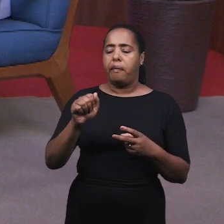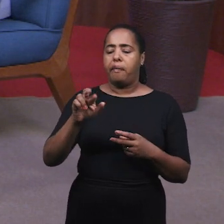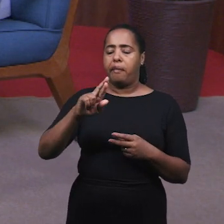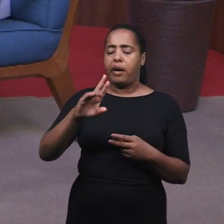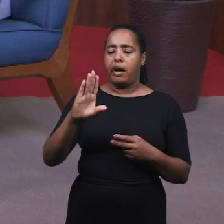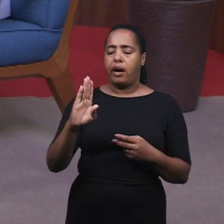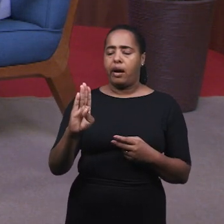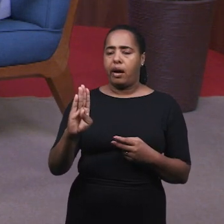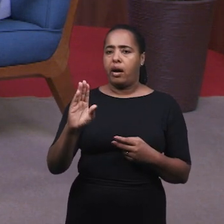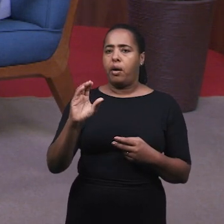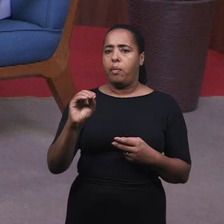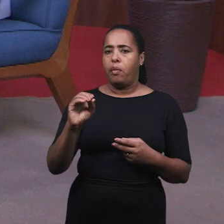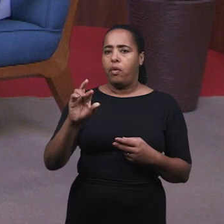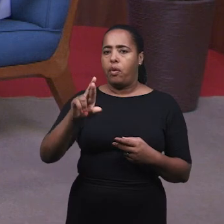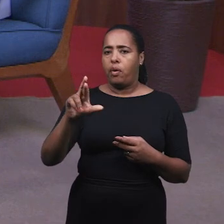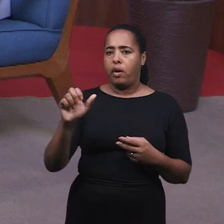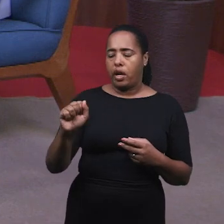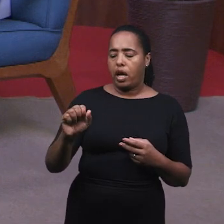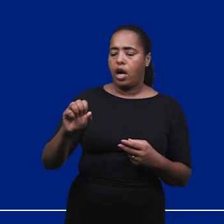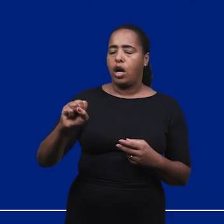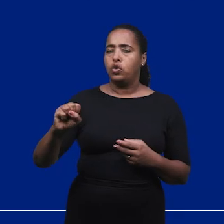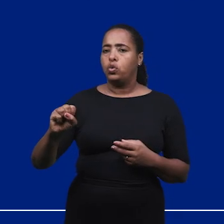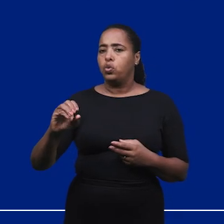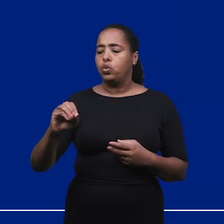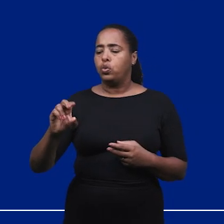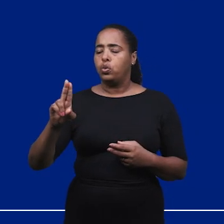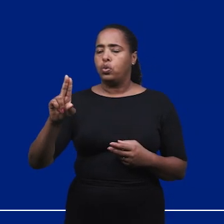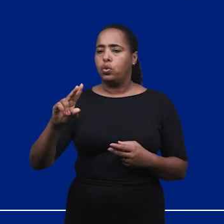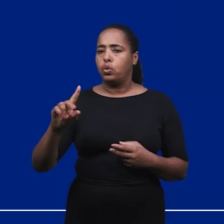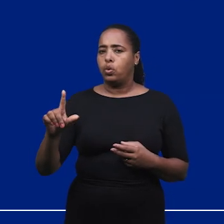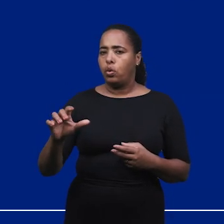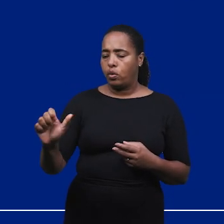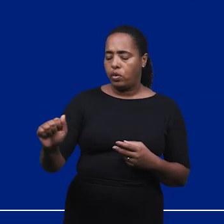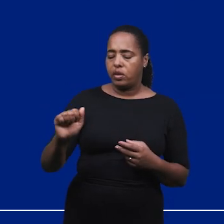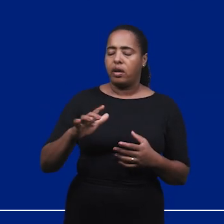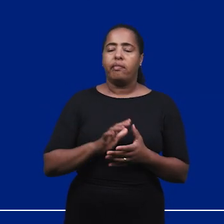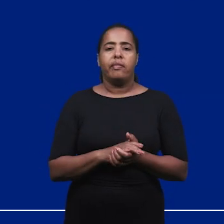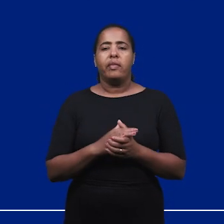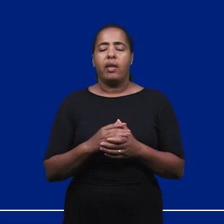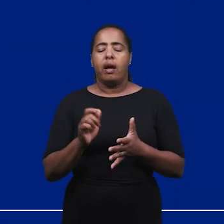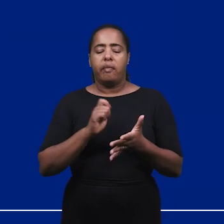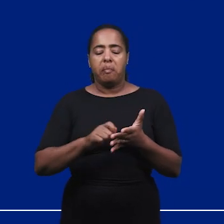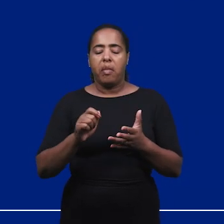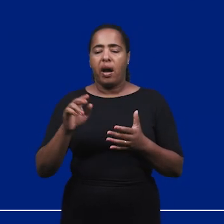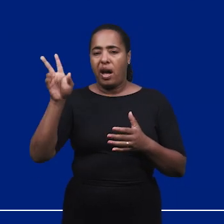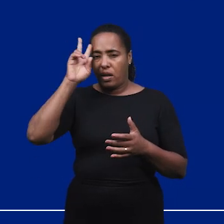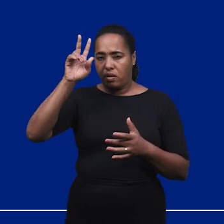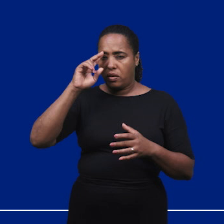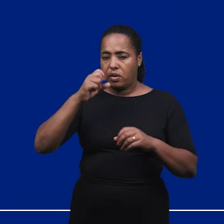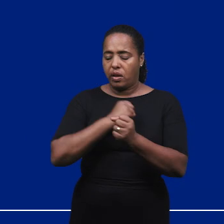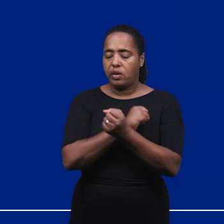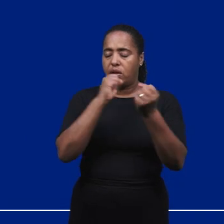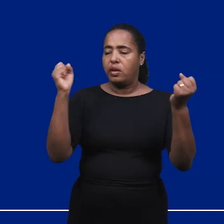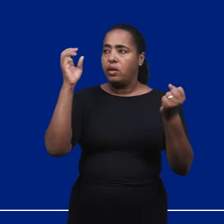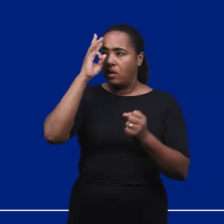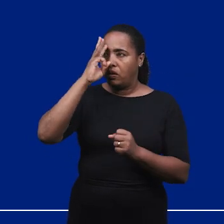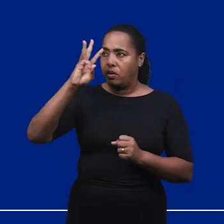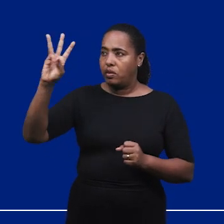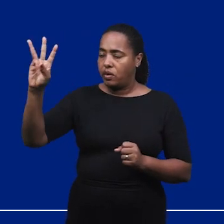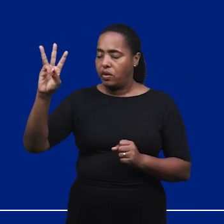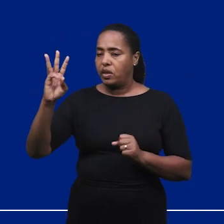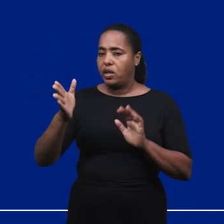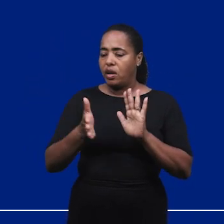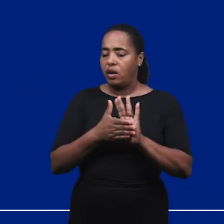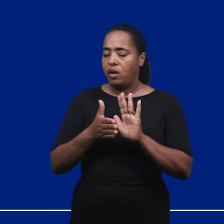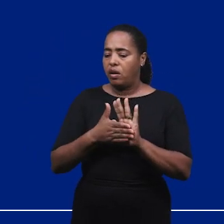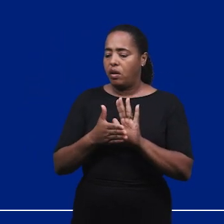Barbara Souza, Avila Santos, elle dit, dans l'histoire de Samson, au 3e jour, l'énigme proposée par lui